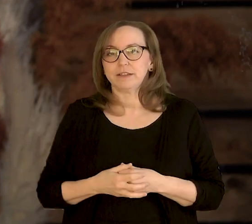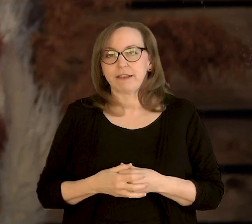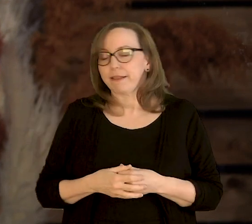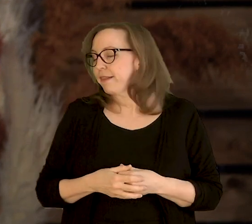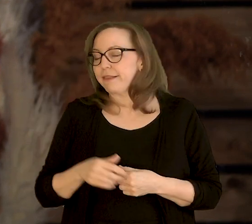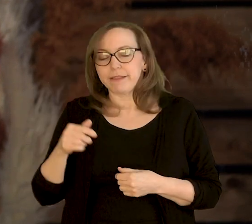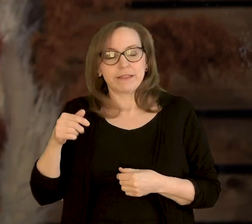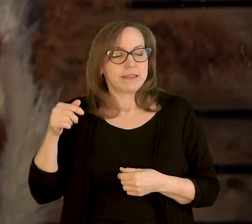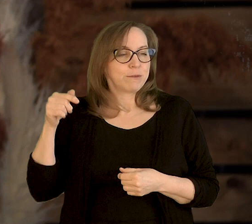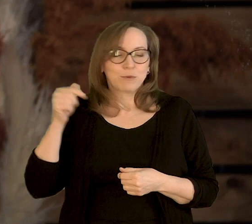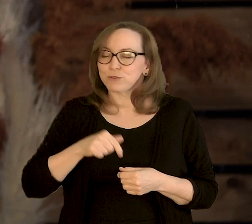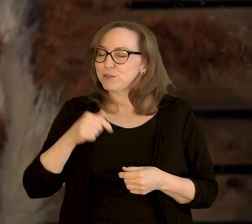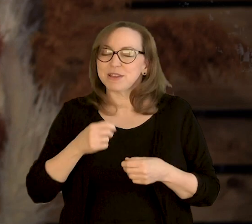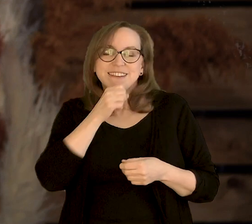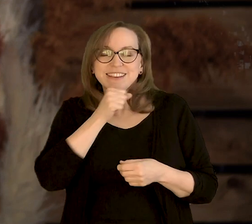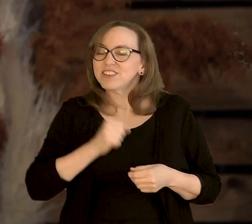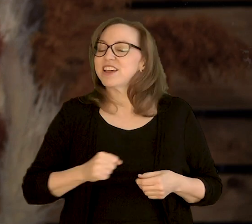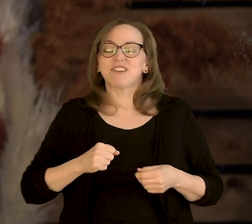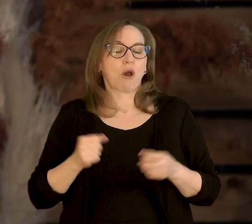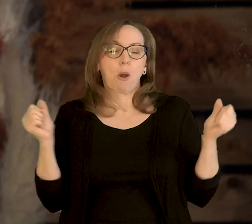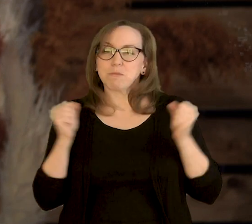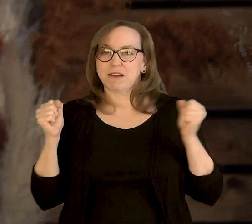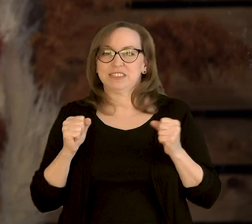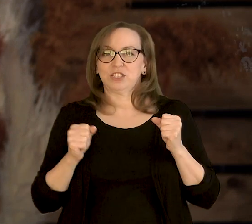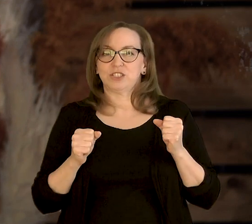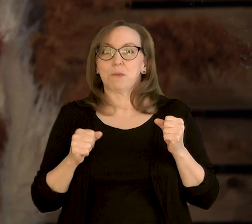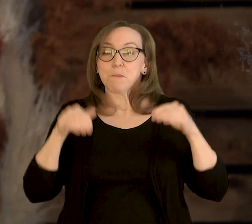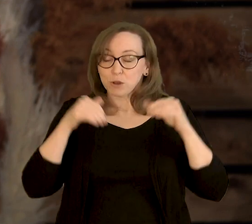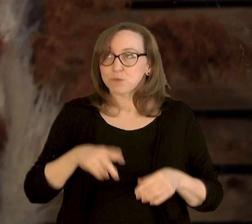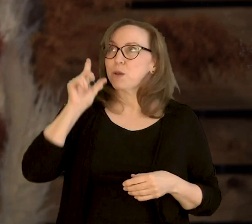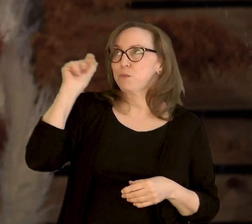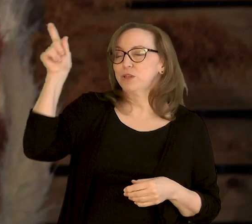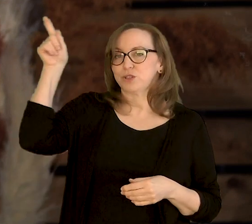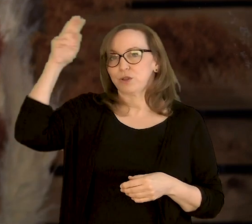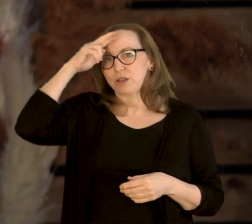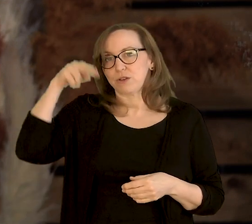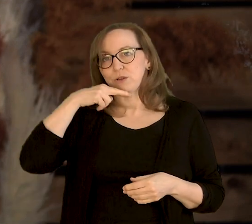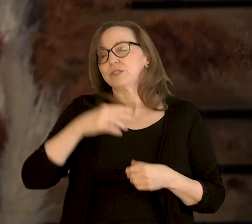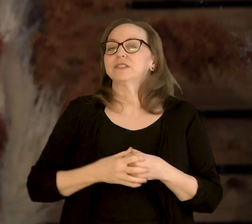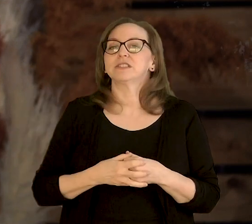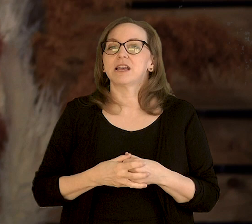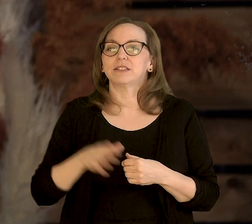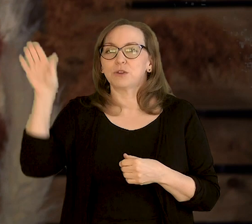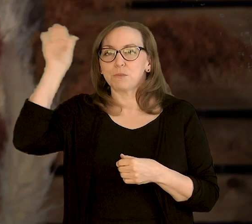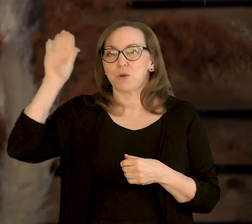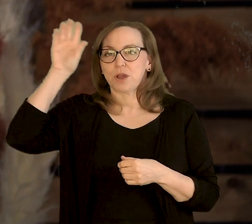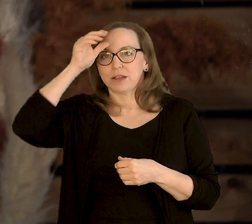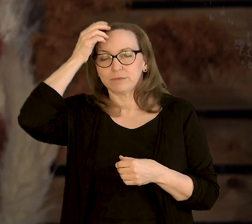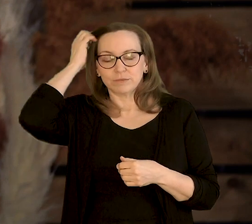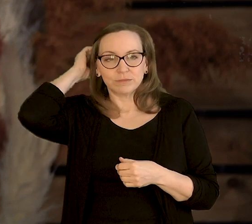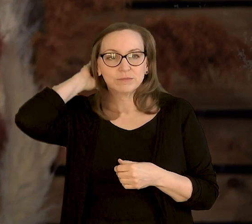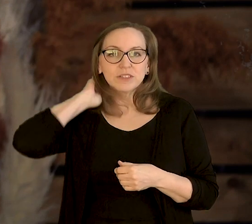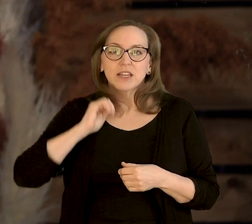obawiać. Możemy do Niego przyjść. Ten świat potrzebuje Zbawiciela, ty i ja